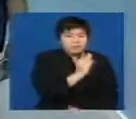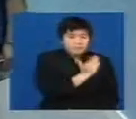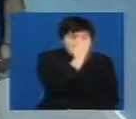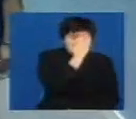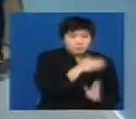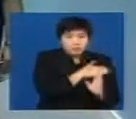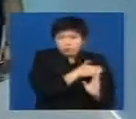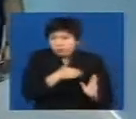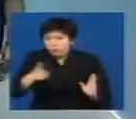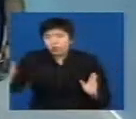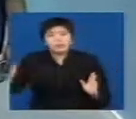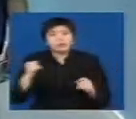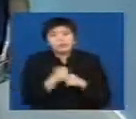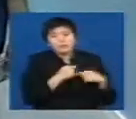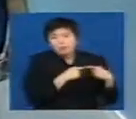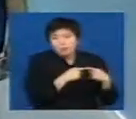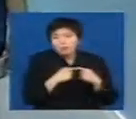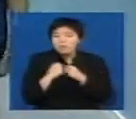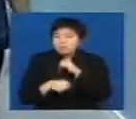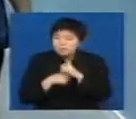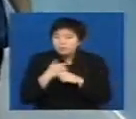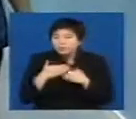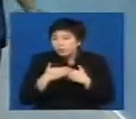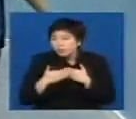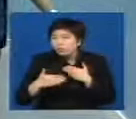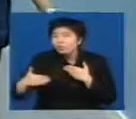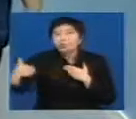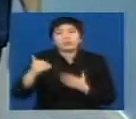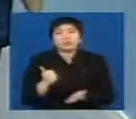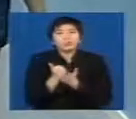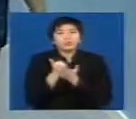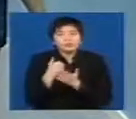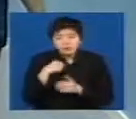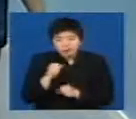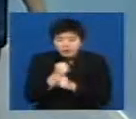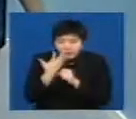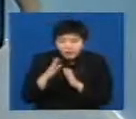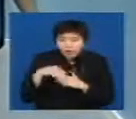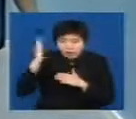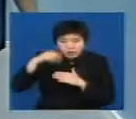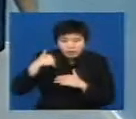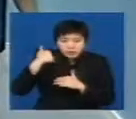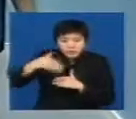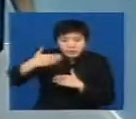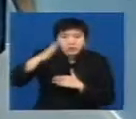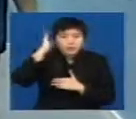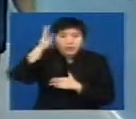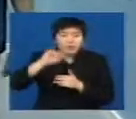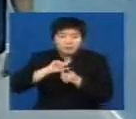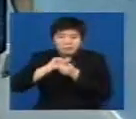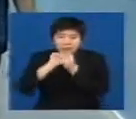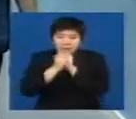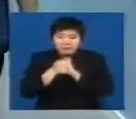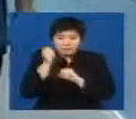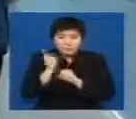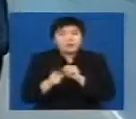ยาวนี่คงจะหมายอาจจะครึ่งปีอะไรเงี้ยนะฮะยาว ก็มีการติดตามผลด้วย แน่นอนแน่นอน แล้วก็จะเริ่มเข้าระบบทางรา